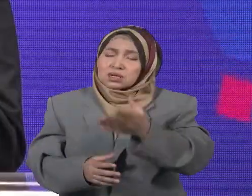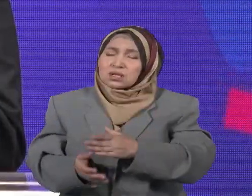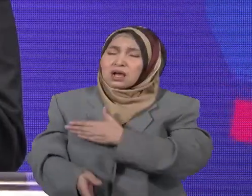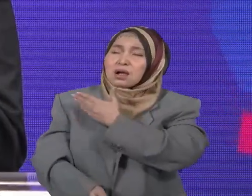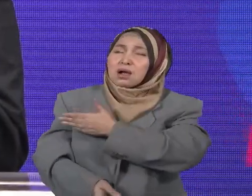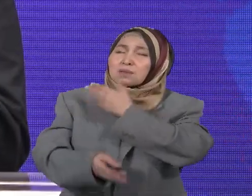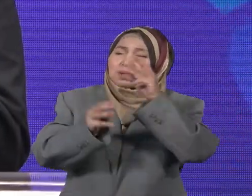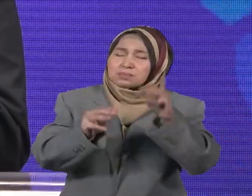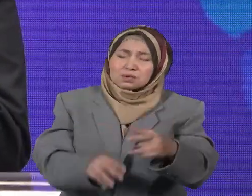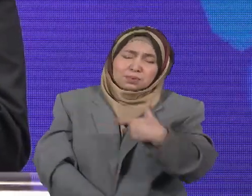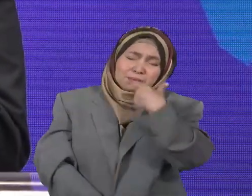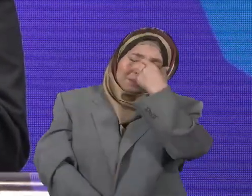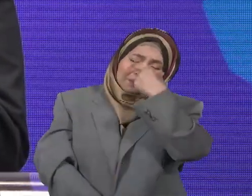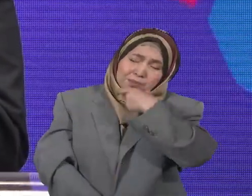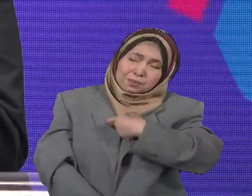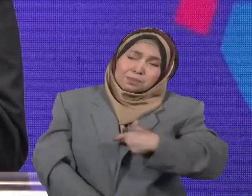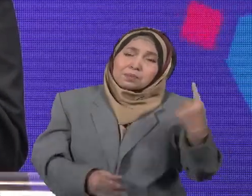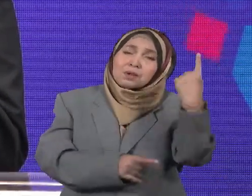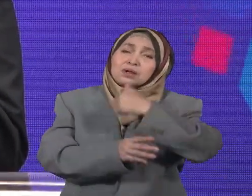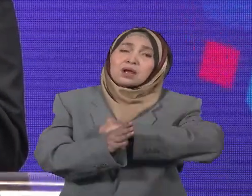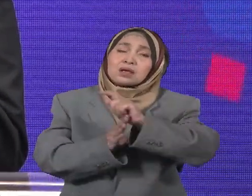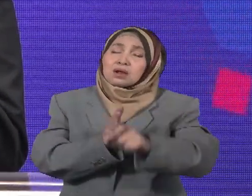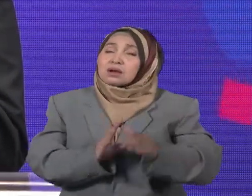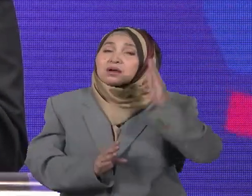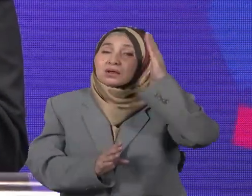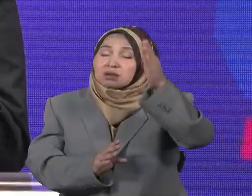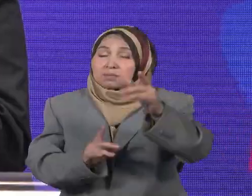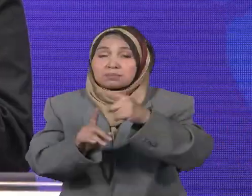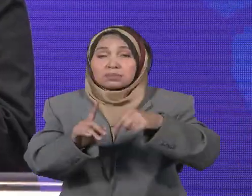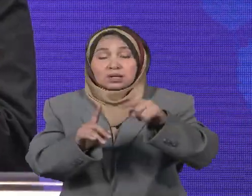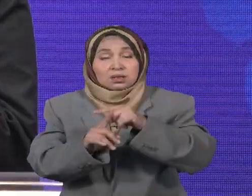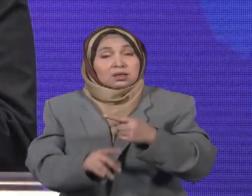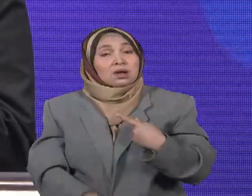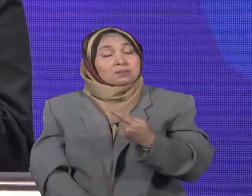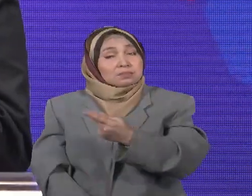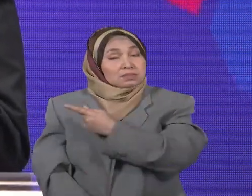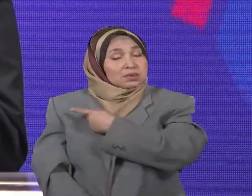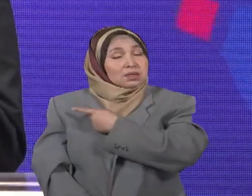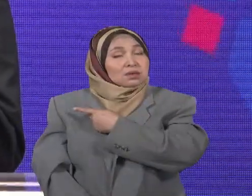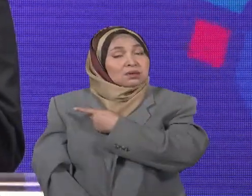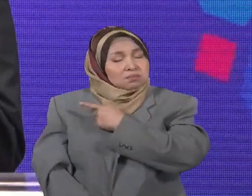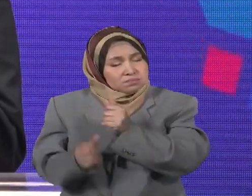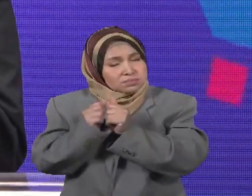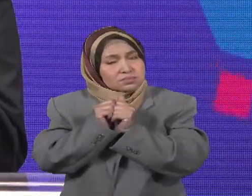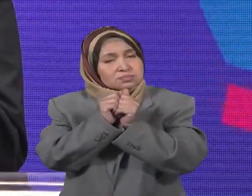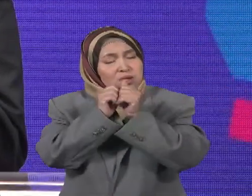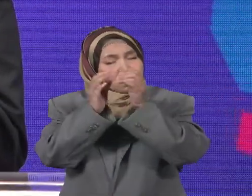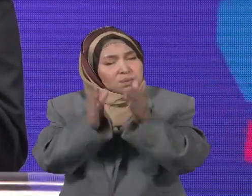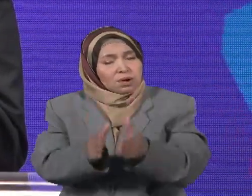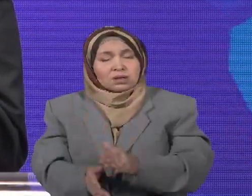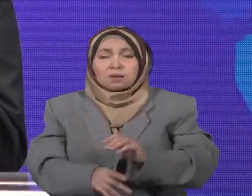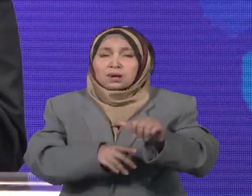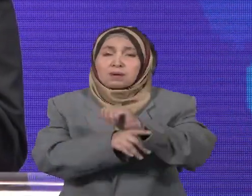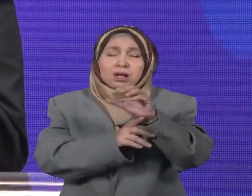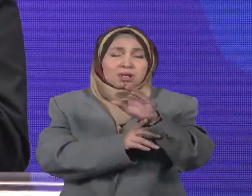hamba-hamba yang sedih di hari akhirat nanti, tatkala mana ya Allah kami bersama dengan orang-orang yang mengamalkan